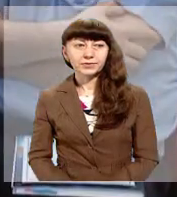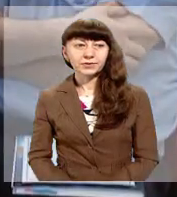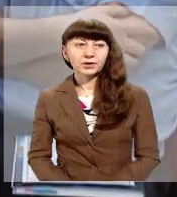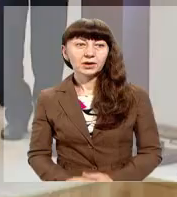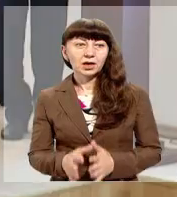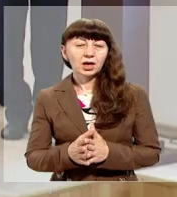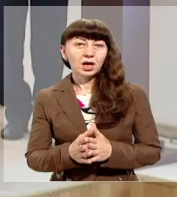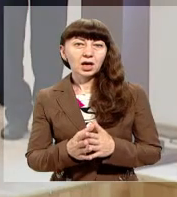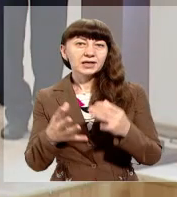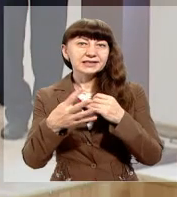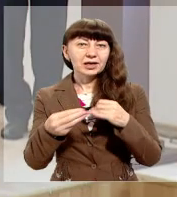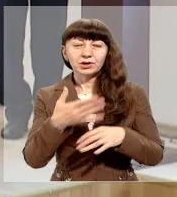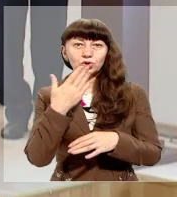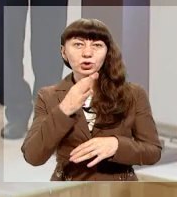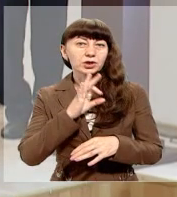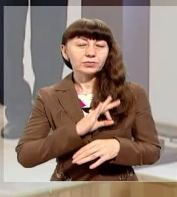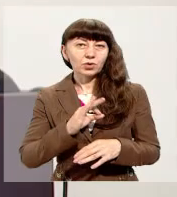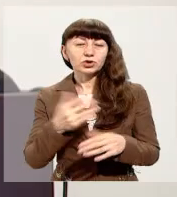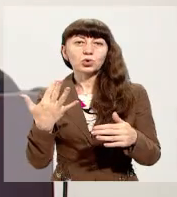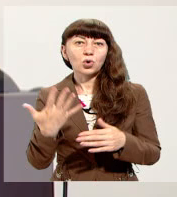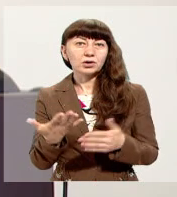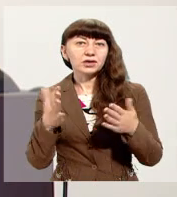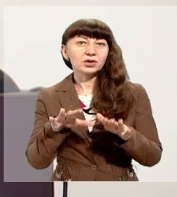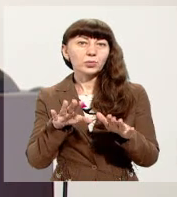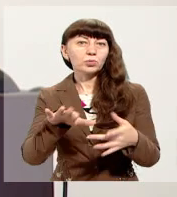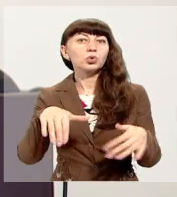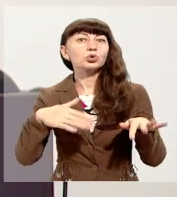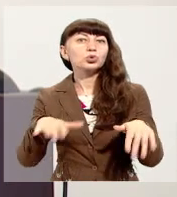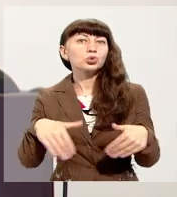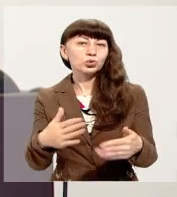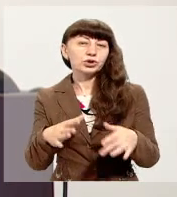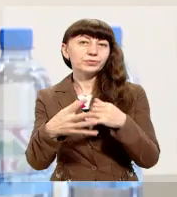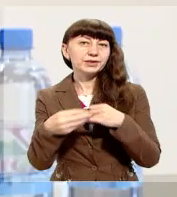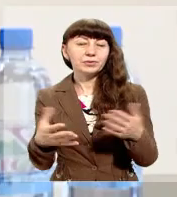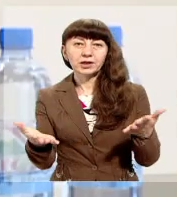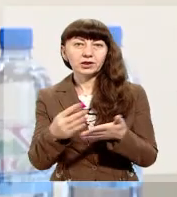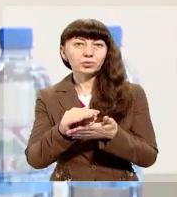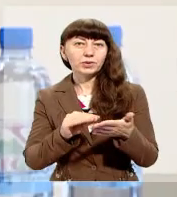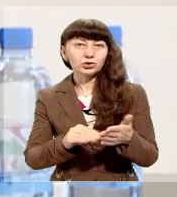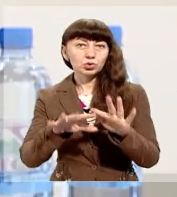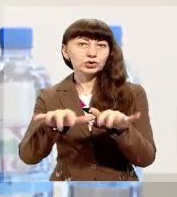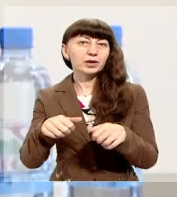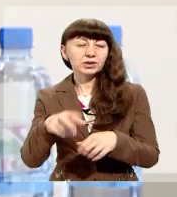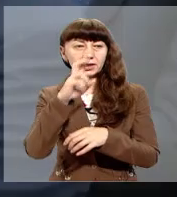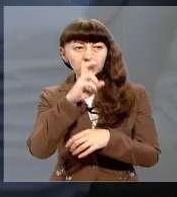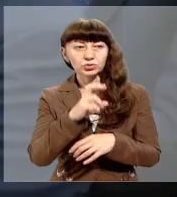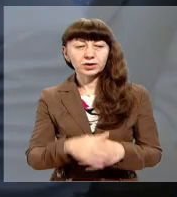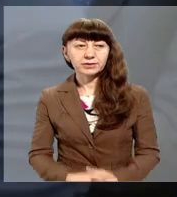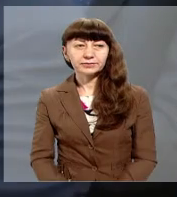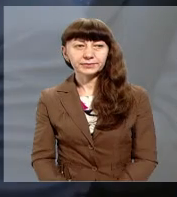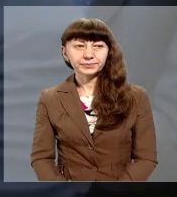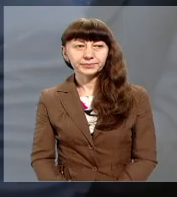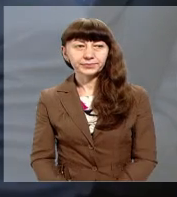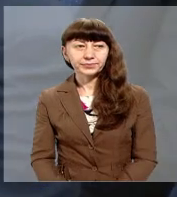Заброшенки освоить. Сколько участков земли в областном центре остаются пустующими? Какие из них продолжат изымать, доложили акиму города.